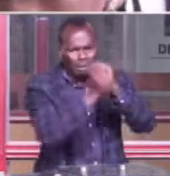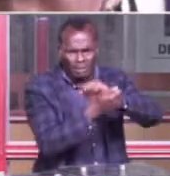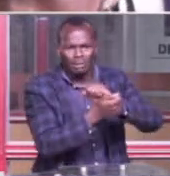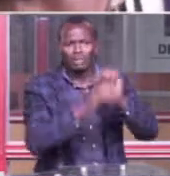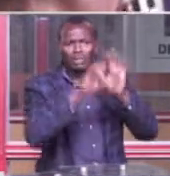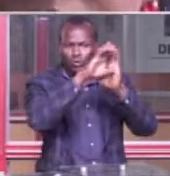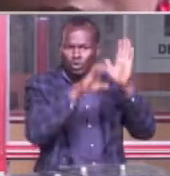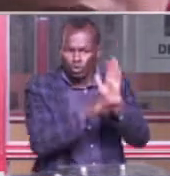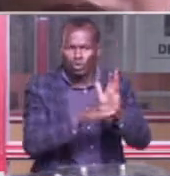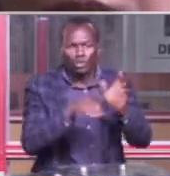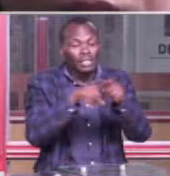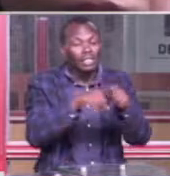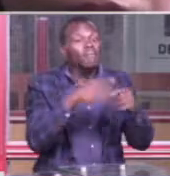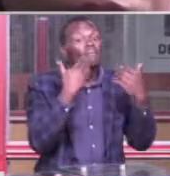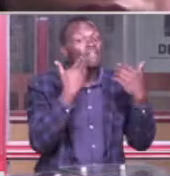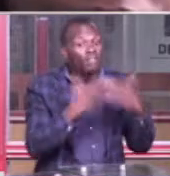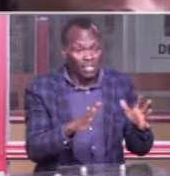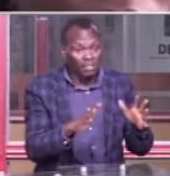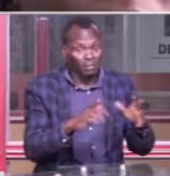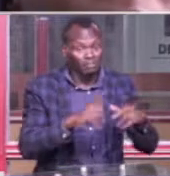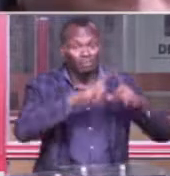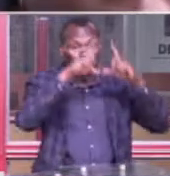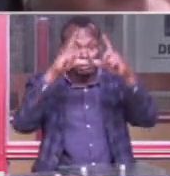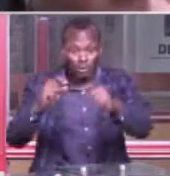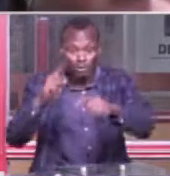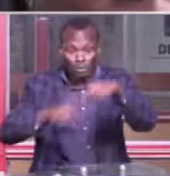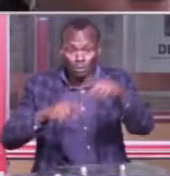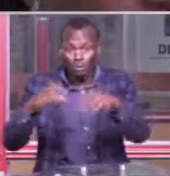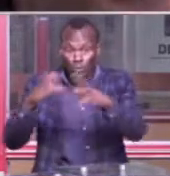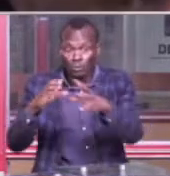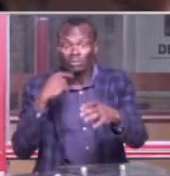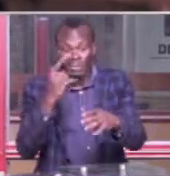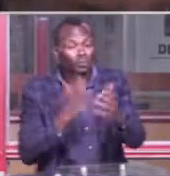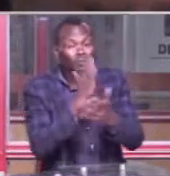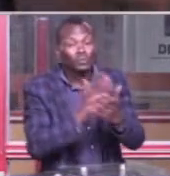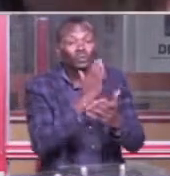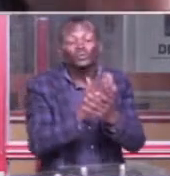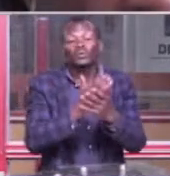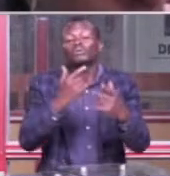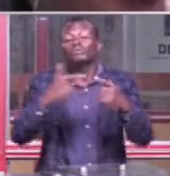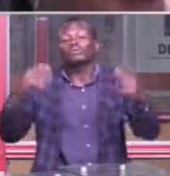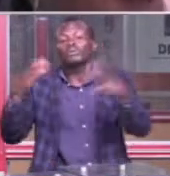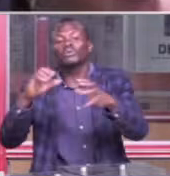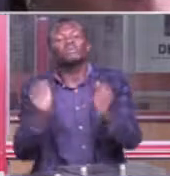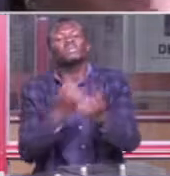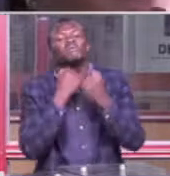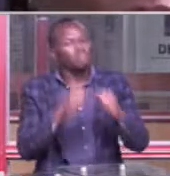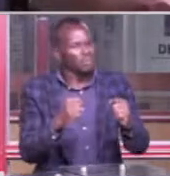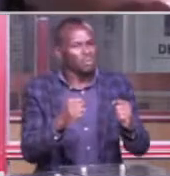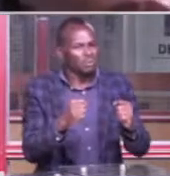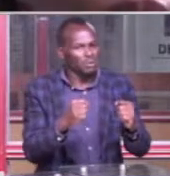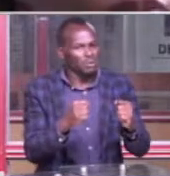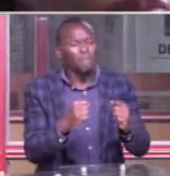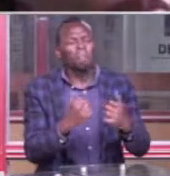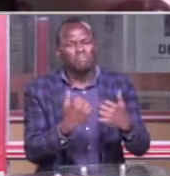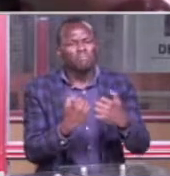tituleme kulooza nti waliwo kye tuyinza okukola okulemesa Museveni okutufuga mpaka bwalifa. Nnyini ng'atugamba